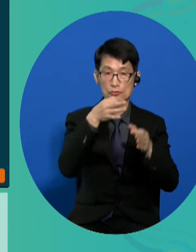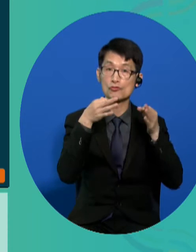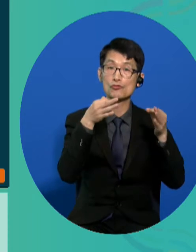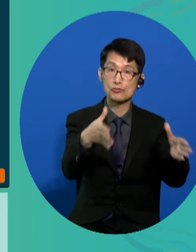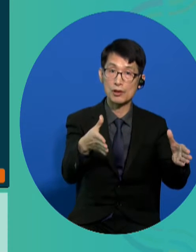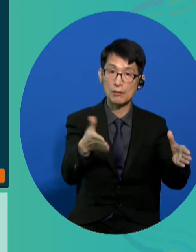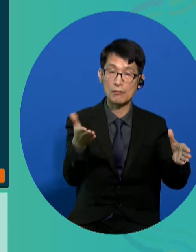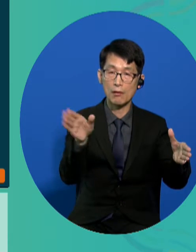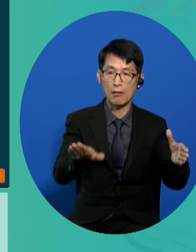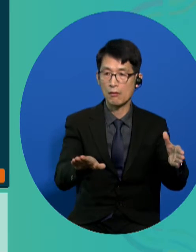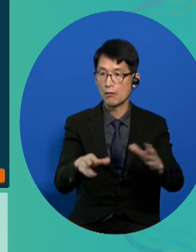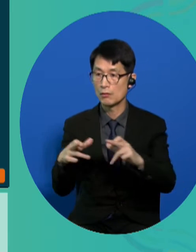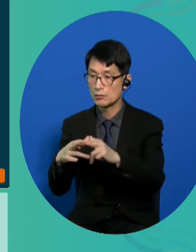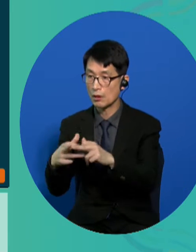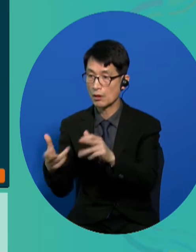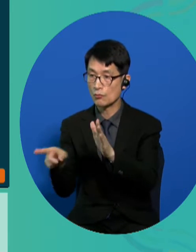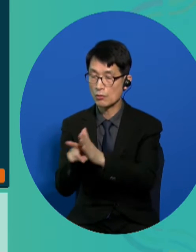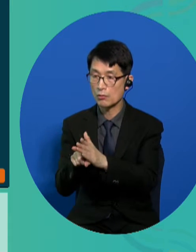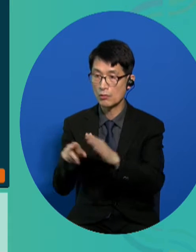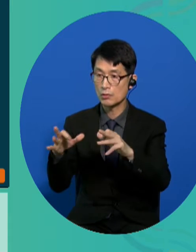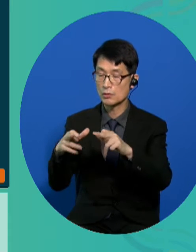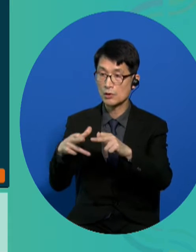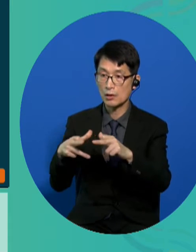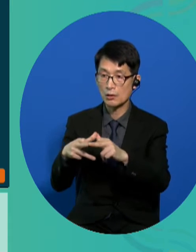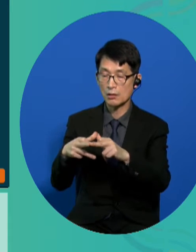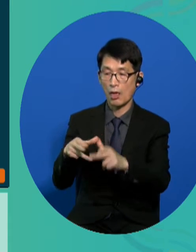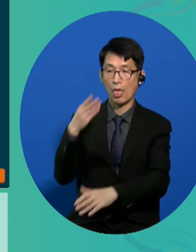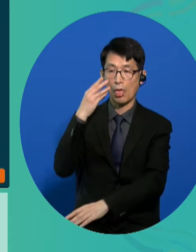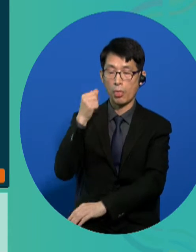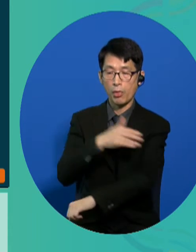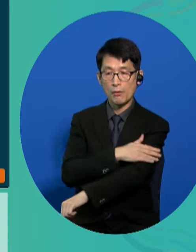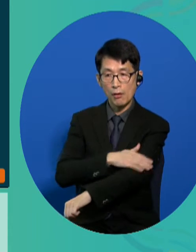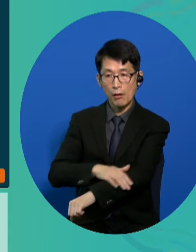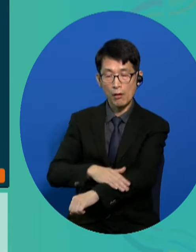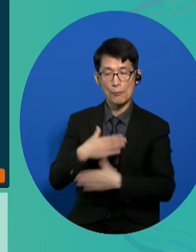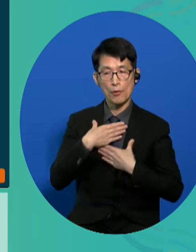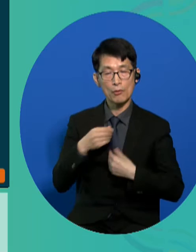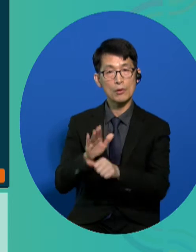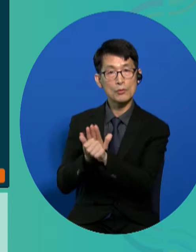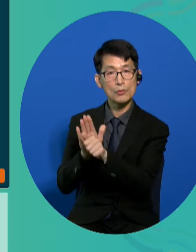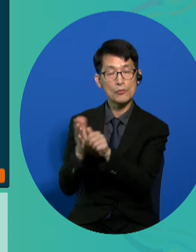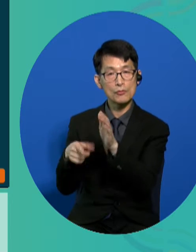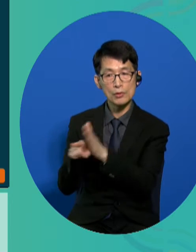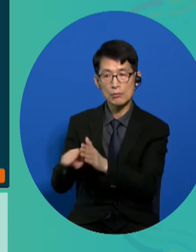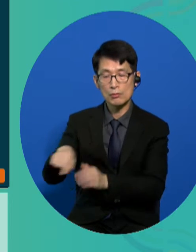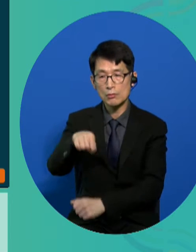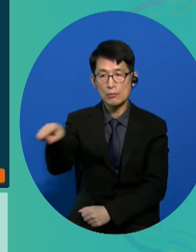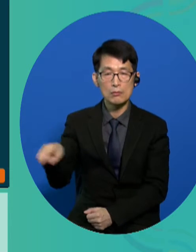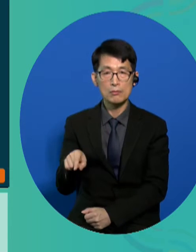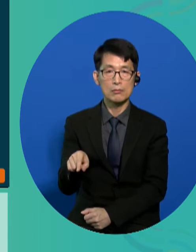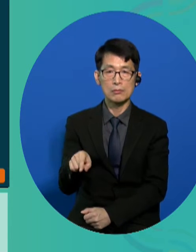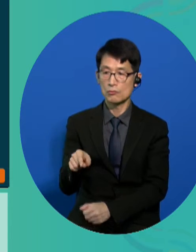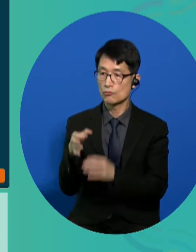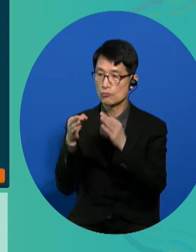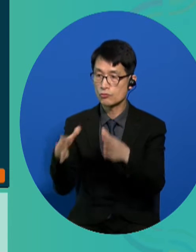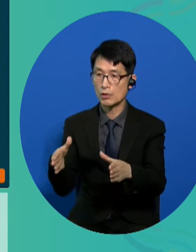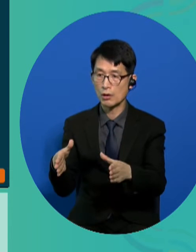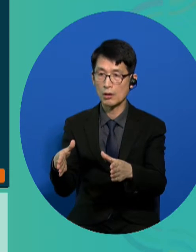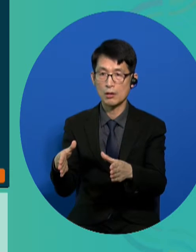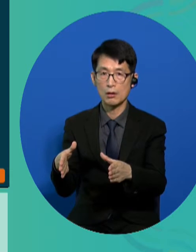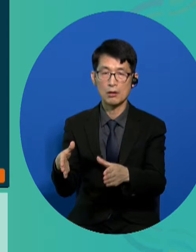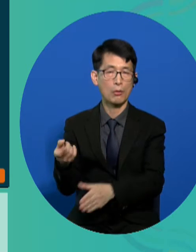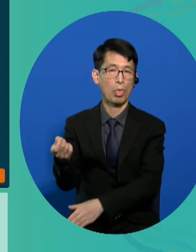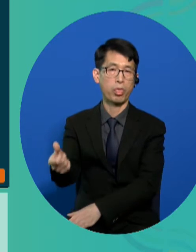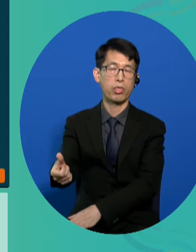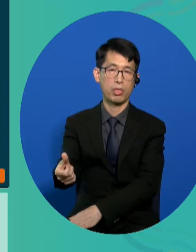장애인의 접근성과 포용성을 고려하지 않고 기술 투자를 하는 경우가 너무